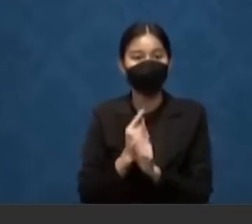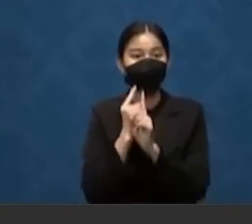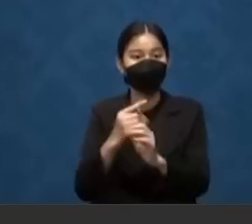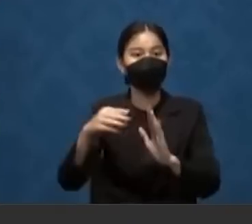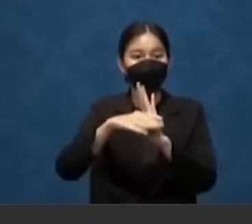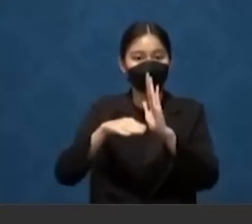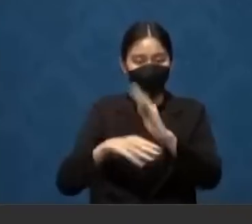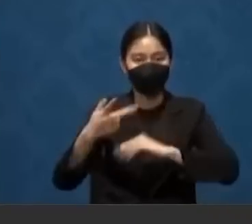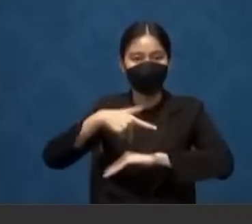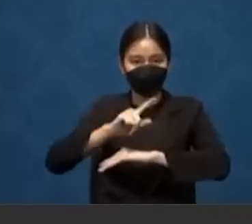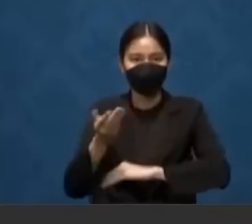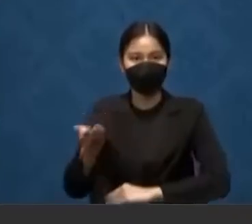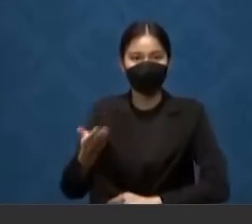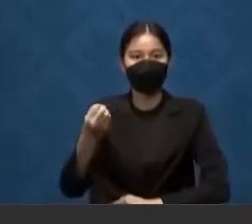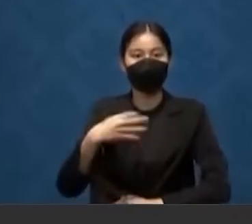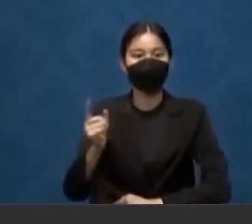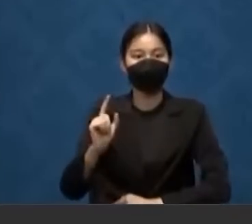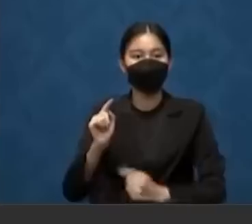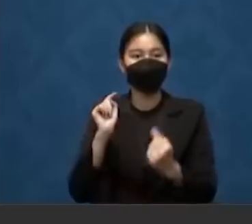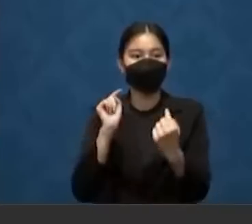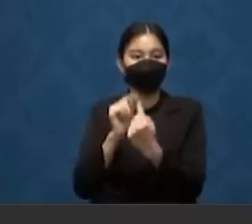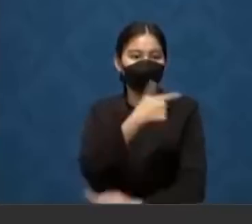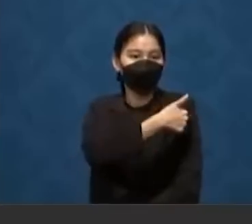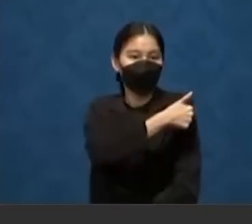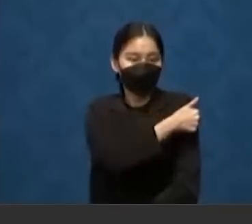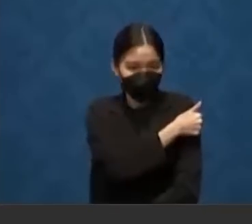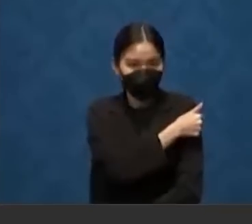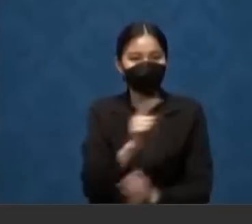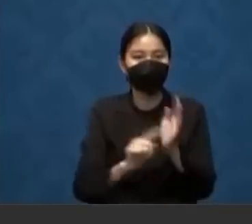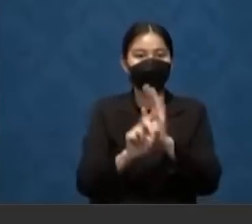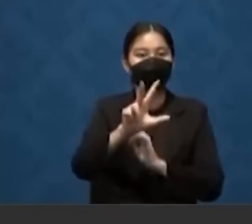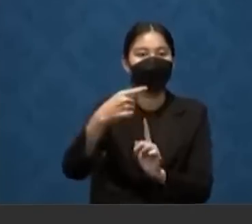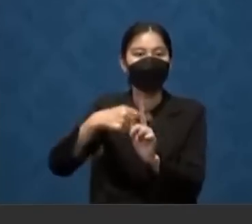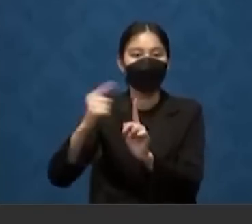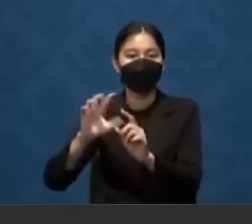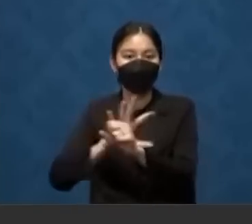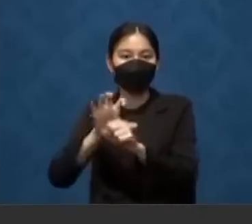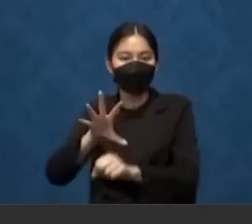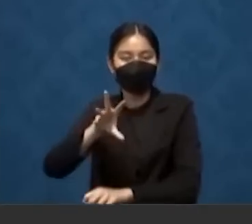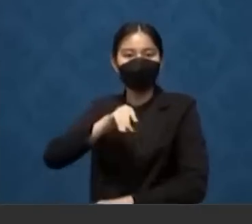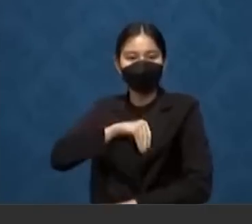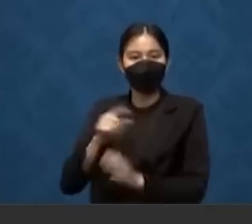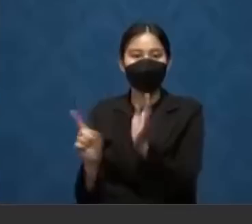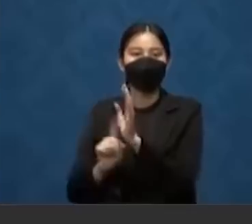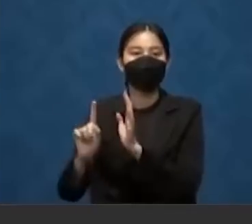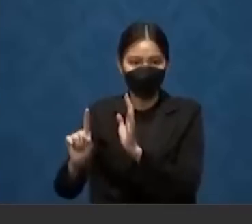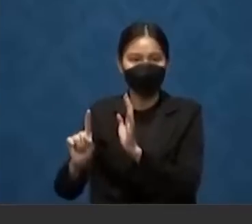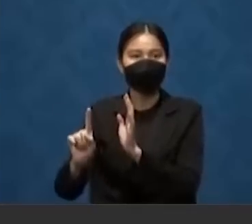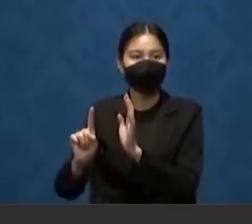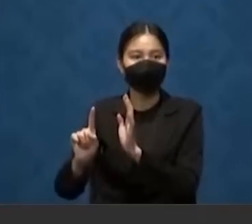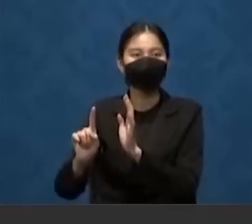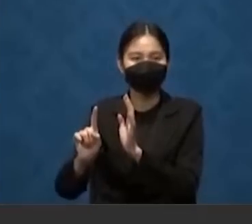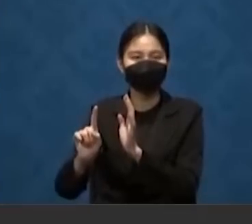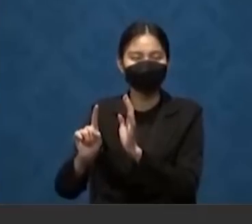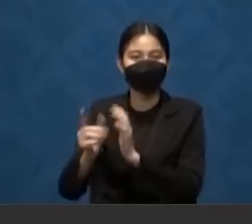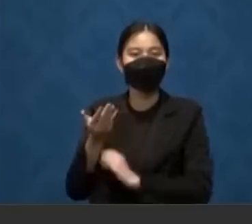ประทานเดกอุลนานำเรีนคือวัคซีน 3 เค็มบวกกับการติด COVID19 1 ครั้งครับจึเศราขอ